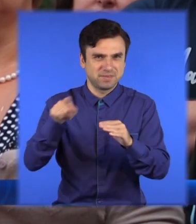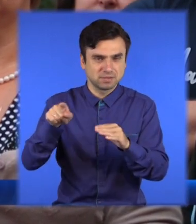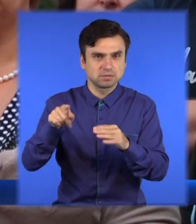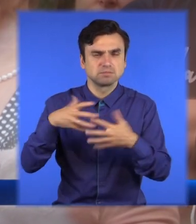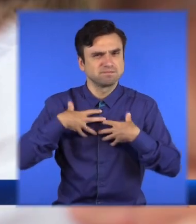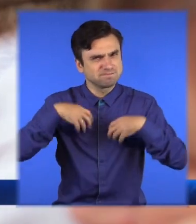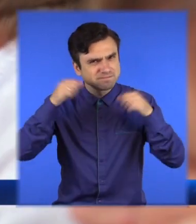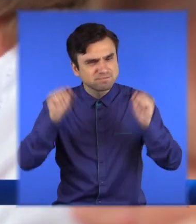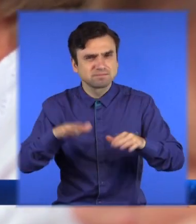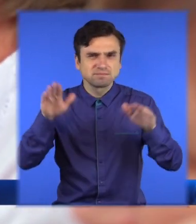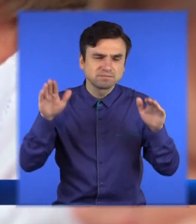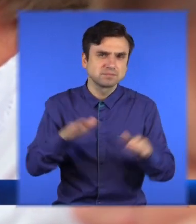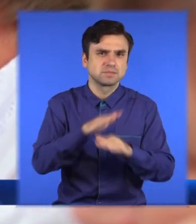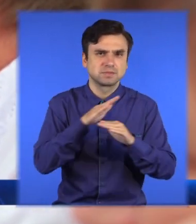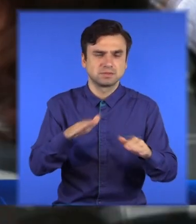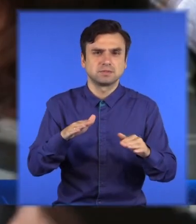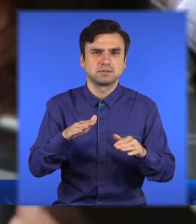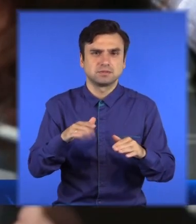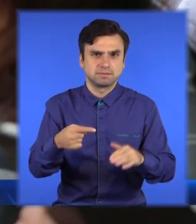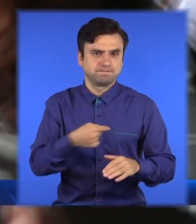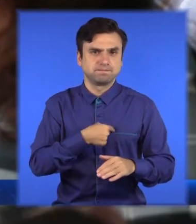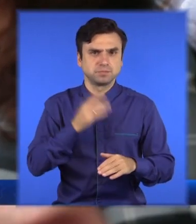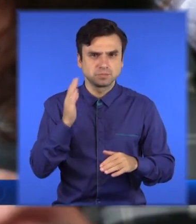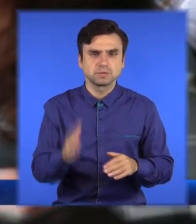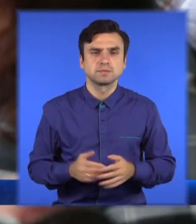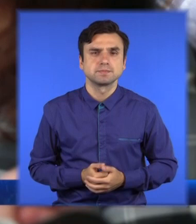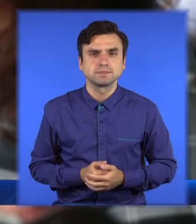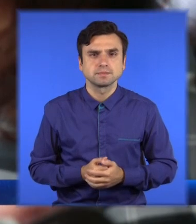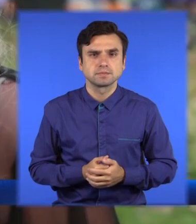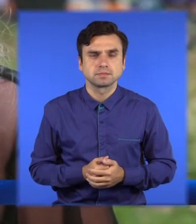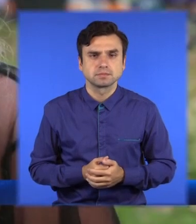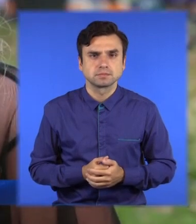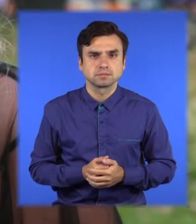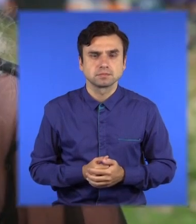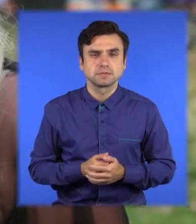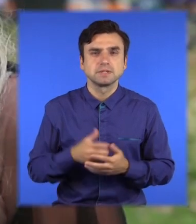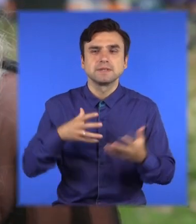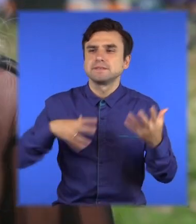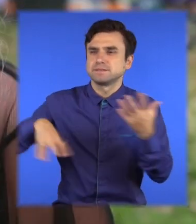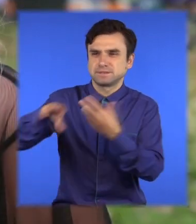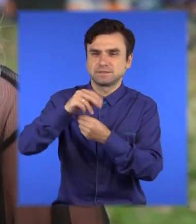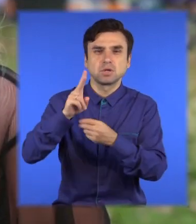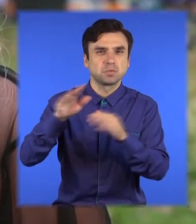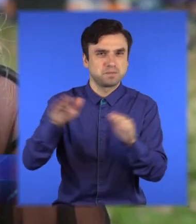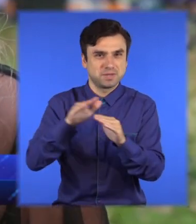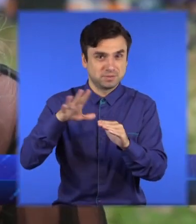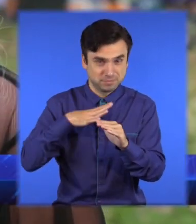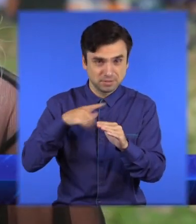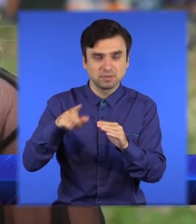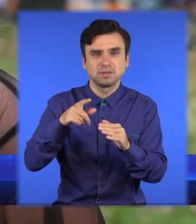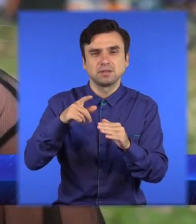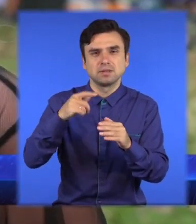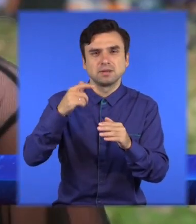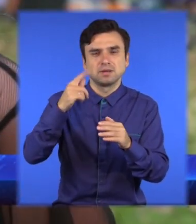23 музиканта та вокаліста. Вони виконали як пісні Скрябіна, так і твори з власного доробку. Ольга – одна з учасниць. Сначала я